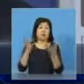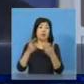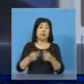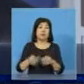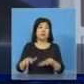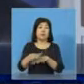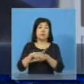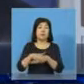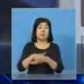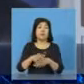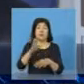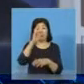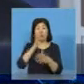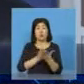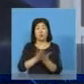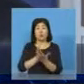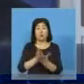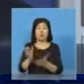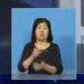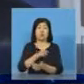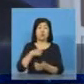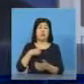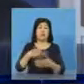только среди государственных служащих но и самому самой общественности